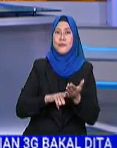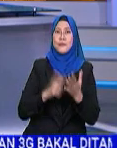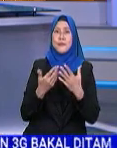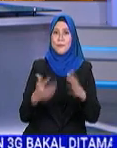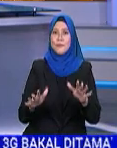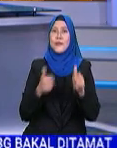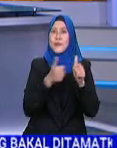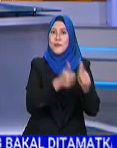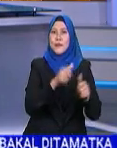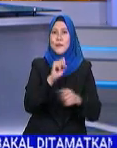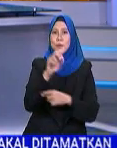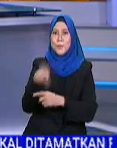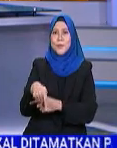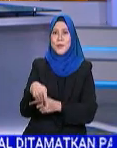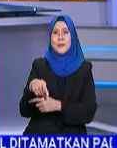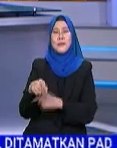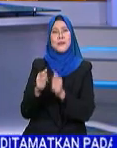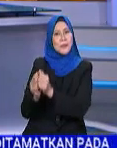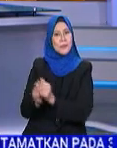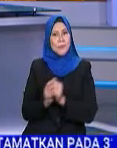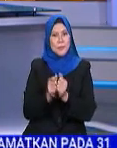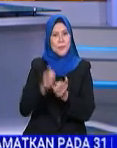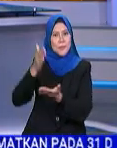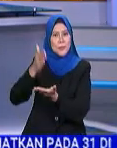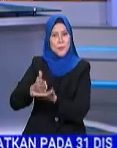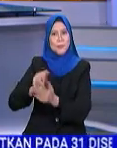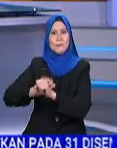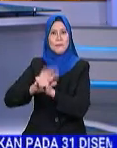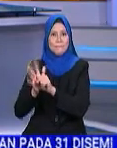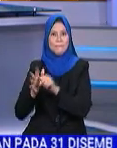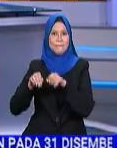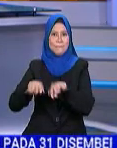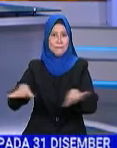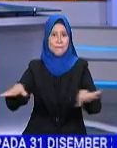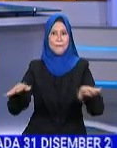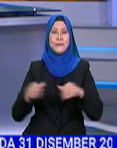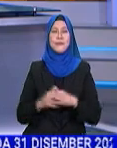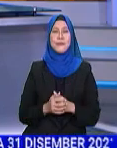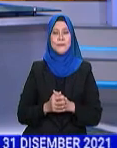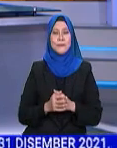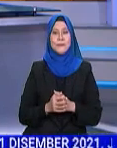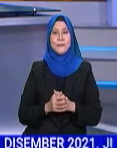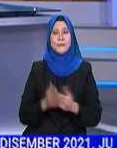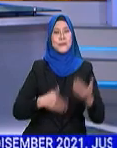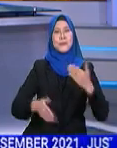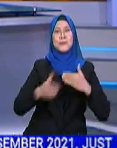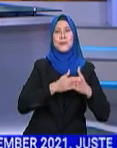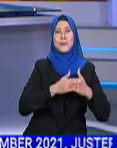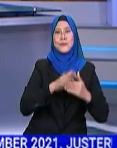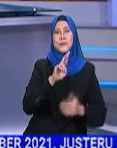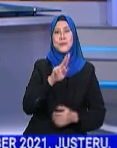SOP, bersama-sama kita putuskan rantaian penularan wabak COVID-19. Kembali ke Angkasa Puri.